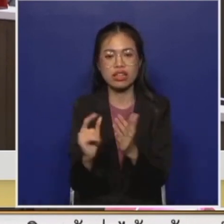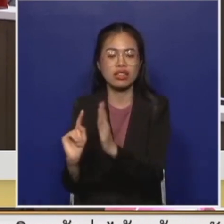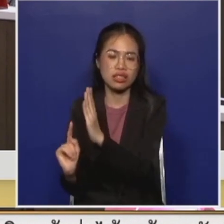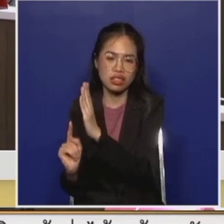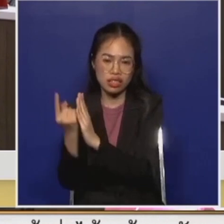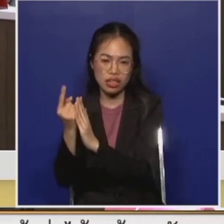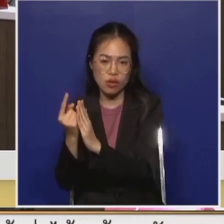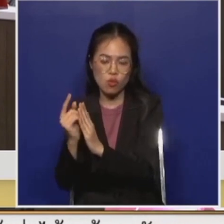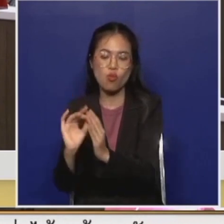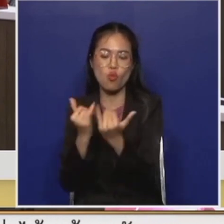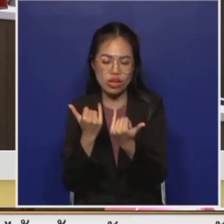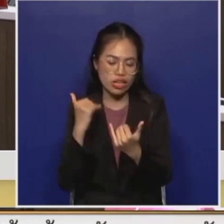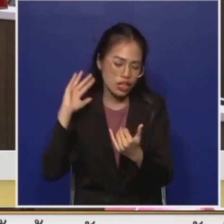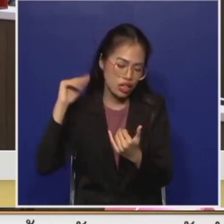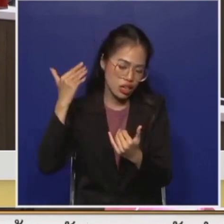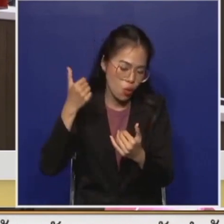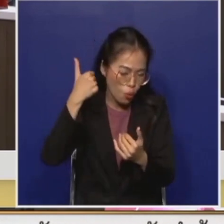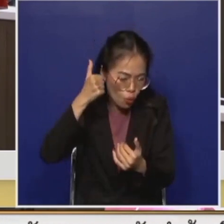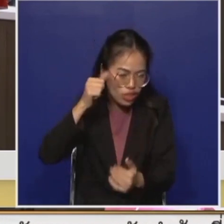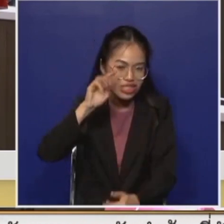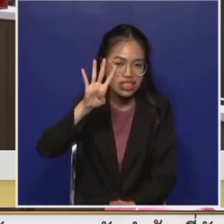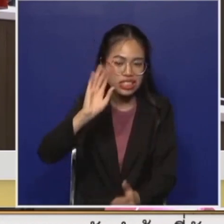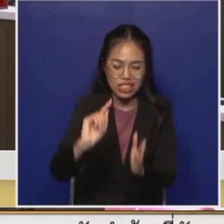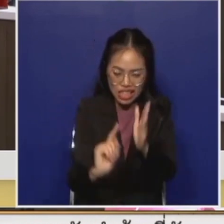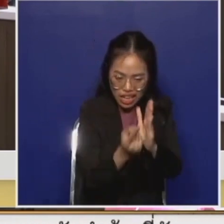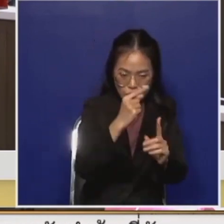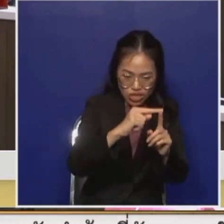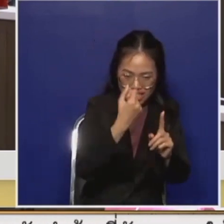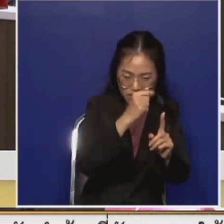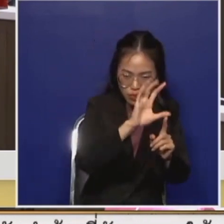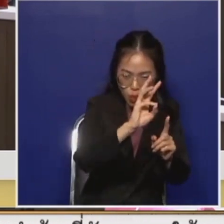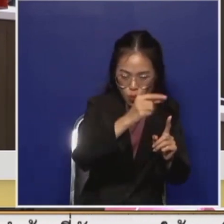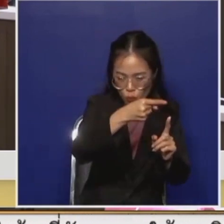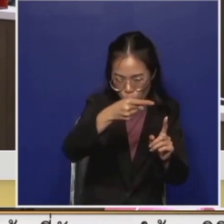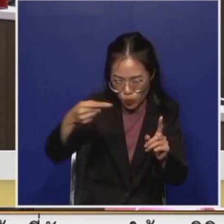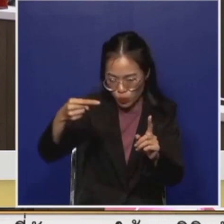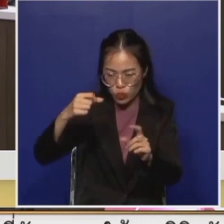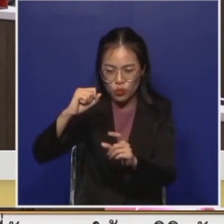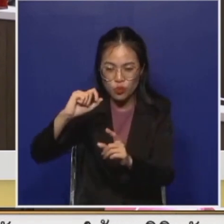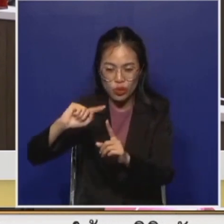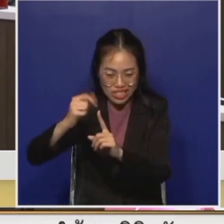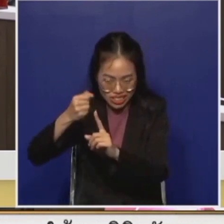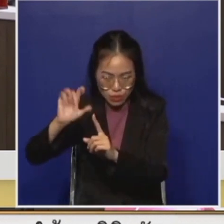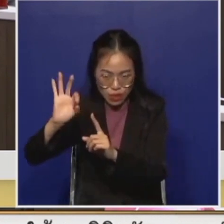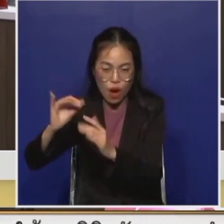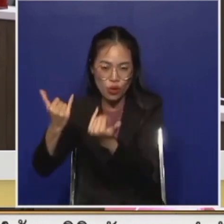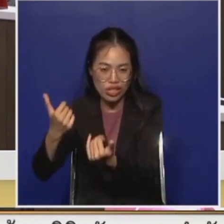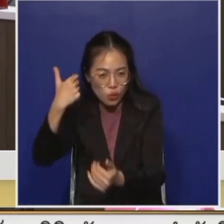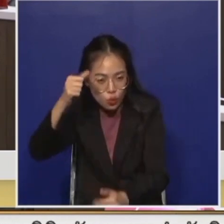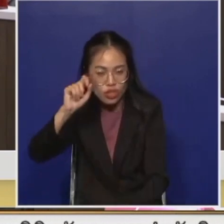วันนี้เป็วันที่ 4ตั้แต่วนที่ 16 เป็ทนมาจึงเป็นบทบาทหน้าที่ที่สำคัญ